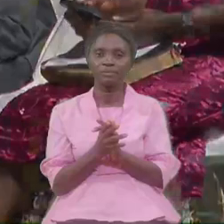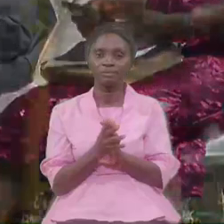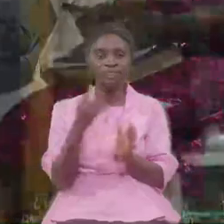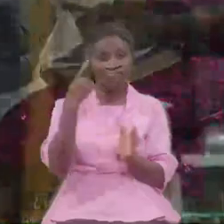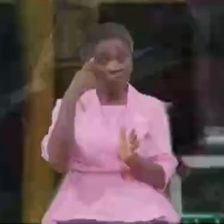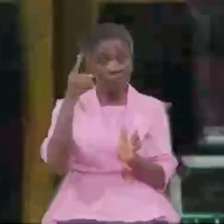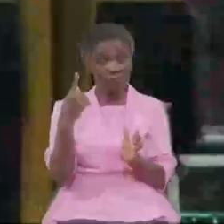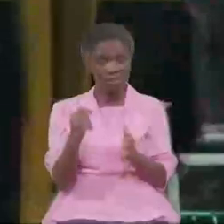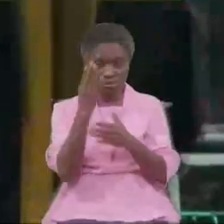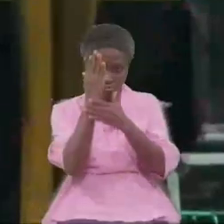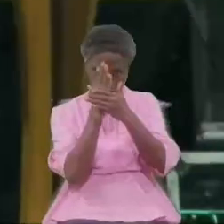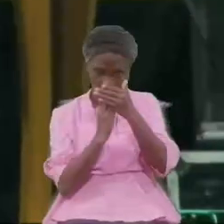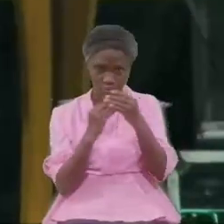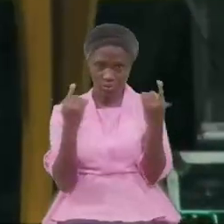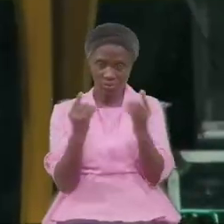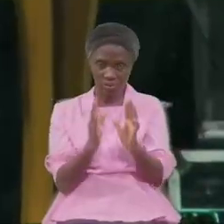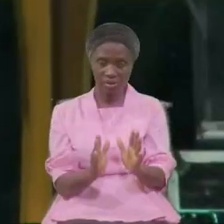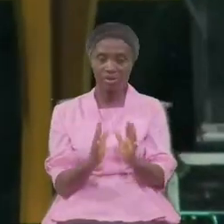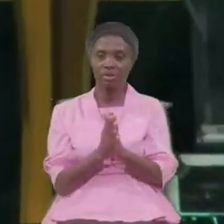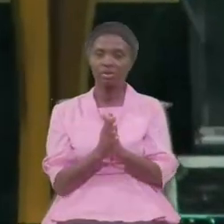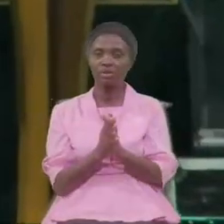Pour le pénitent.